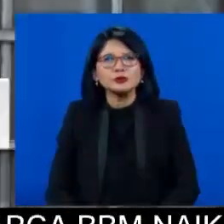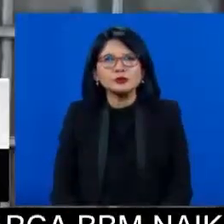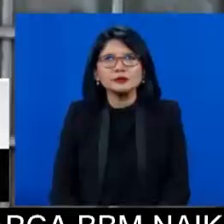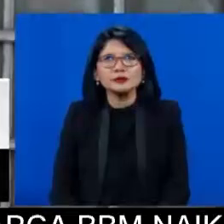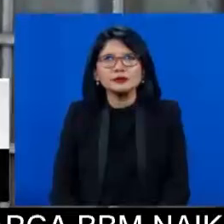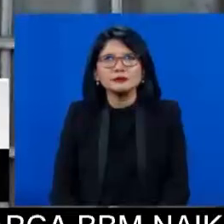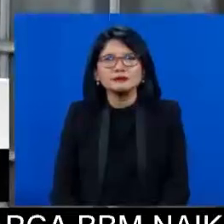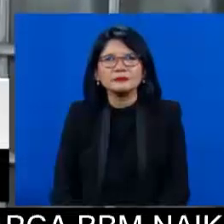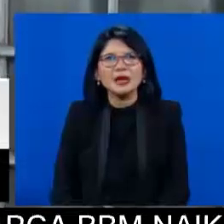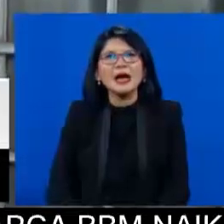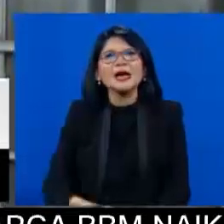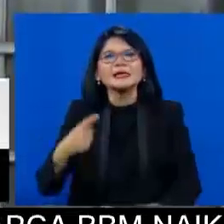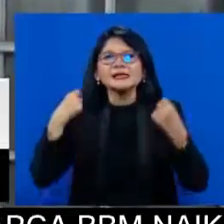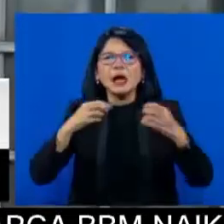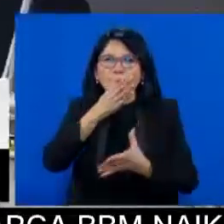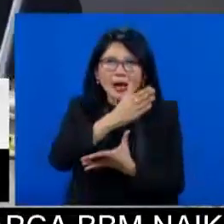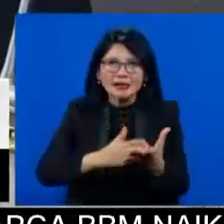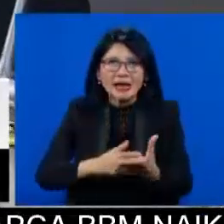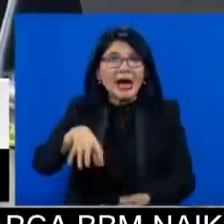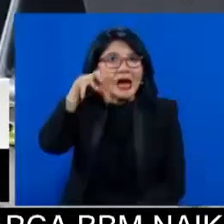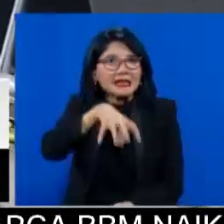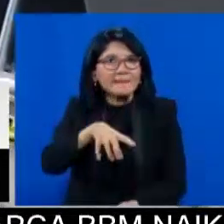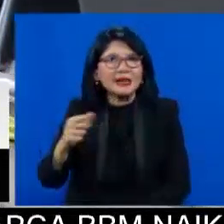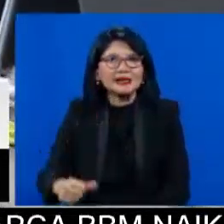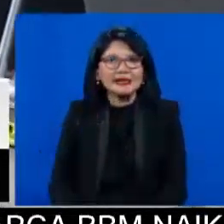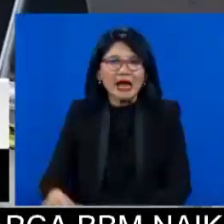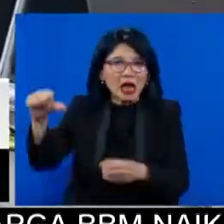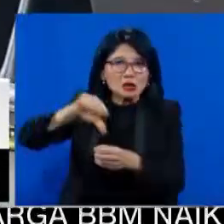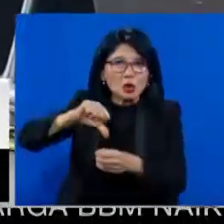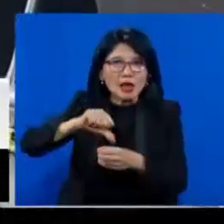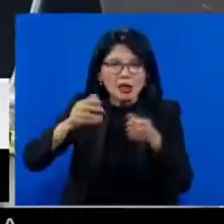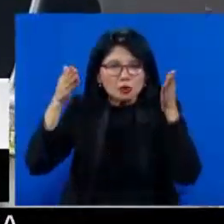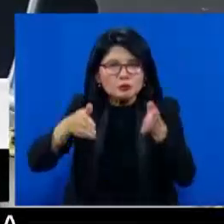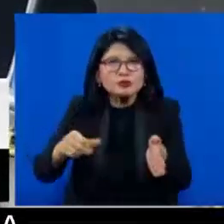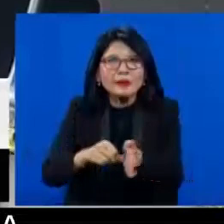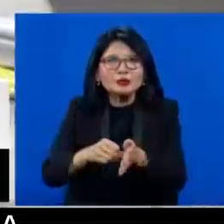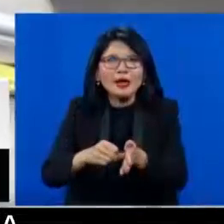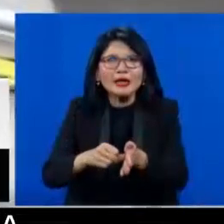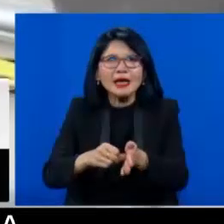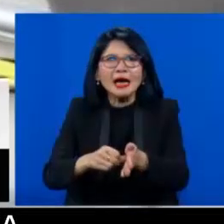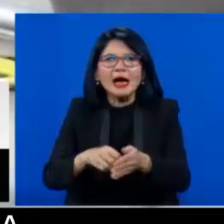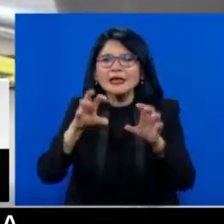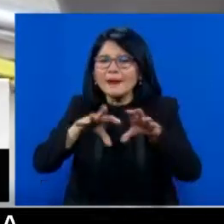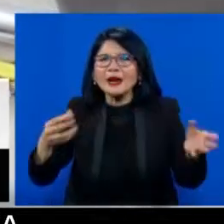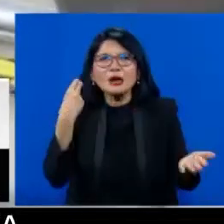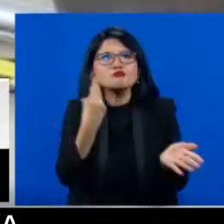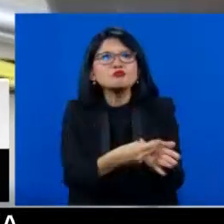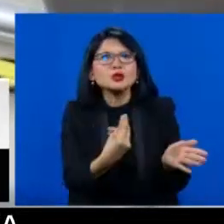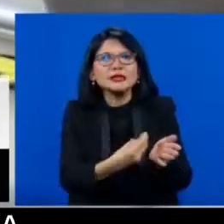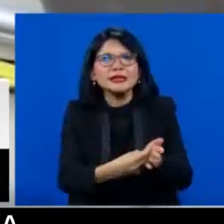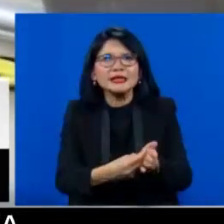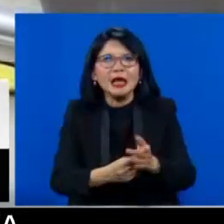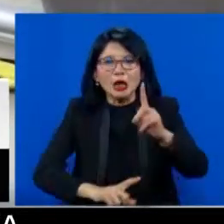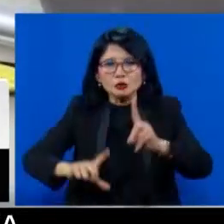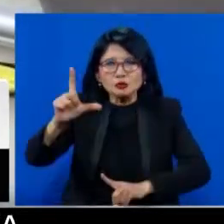Kecamatan Bae Kudus inilah tempat penyalahgunaan BBM solar bersubsidi. Barang bukti 12 ton solar disimpan dalam 17 buah tandon